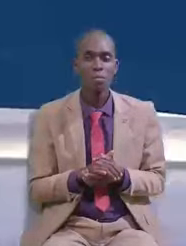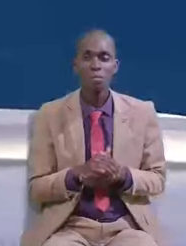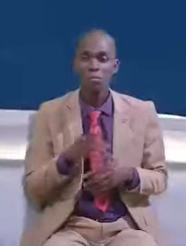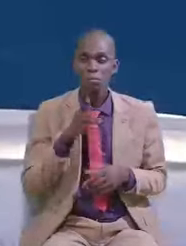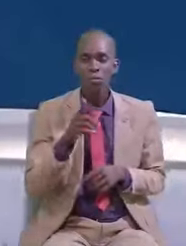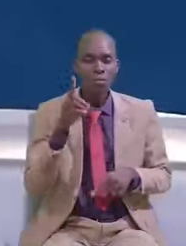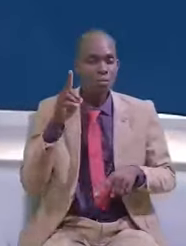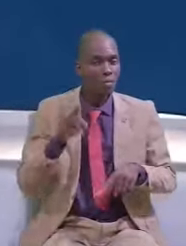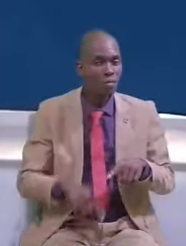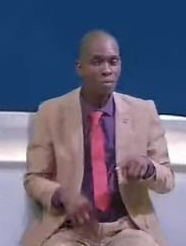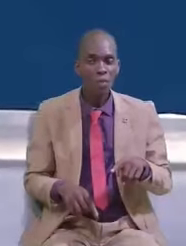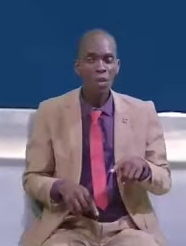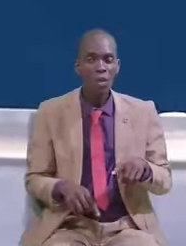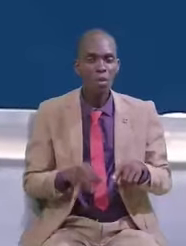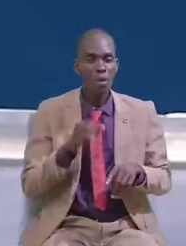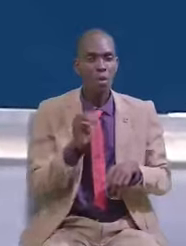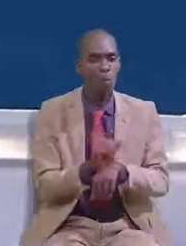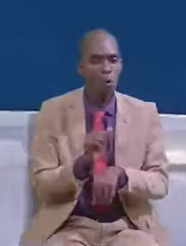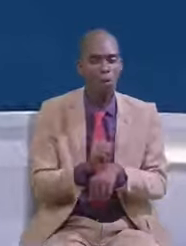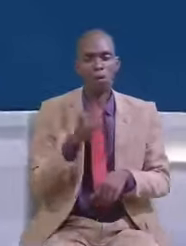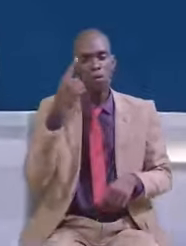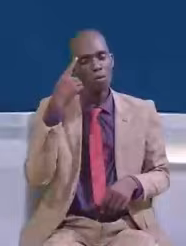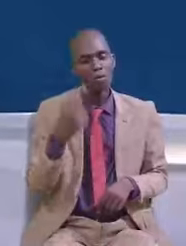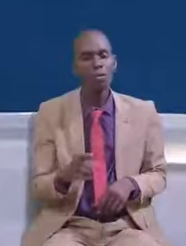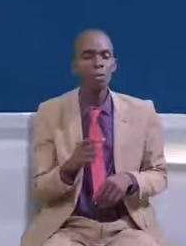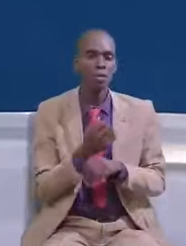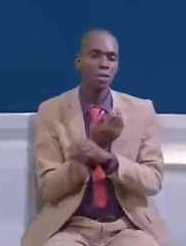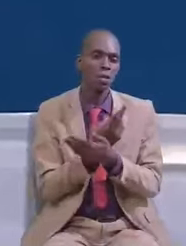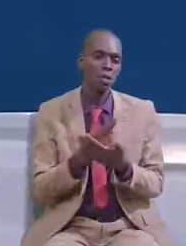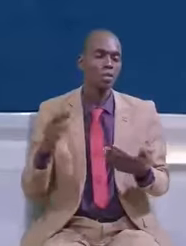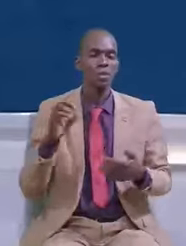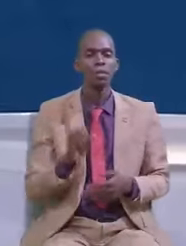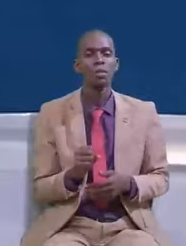Vous ne pouvez pas œuvrer pour la justice. Seul Christ,